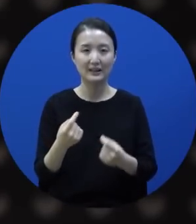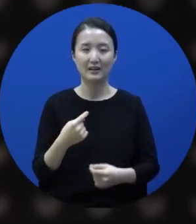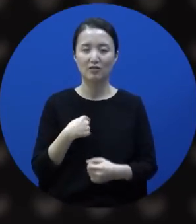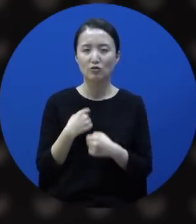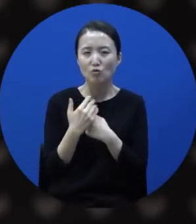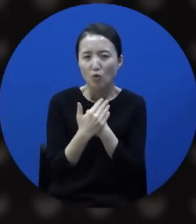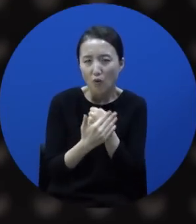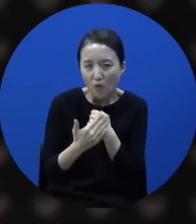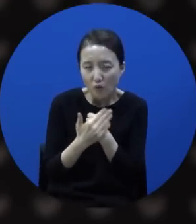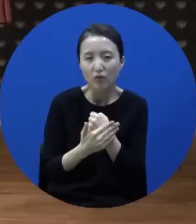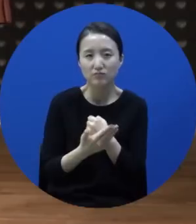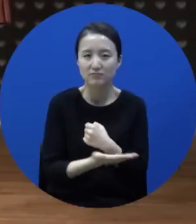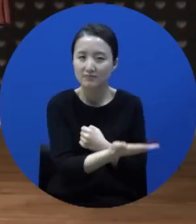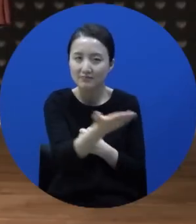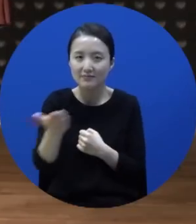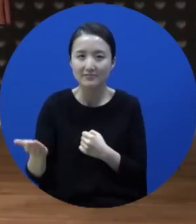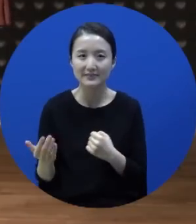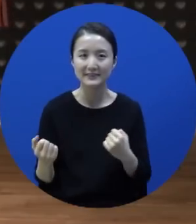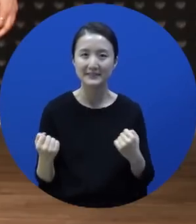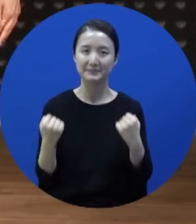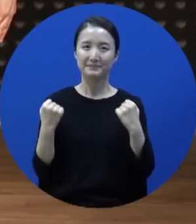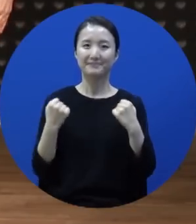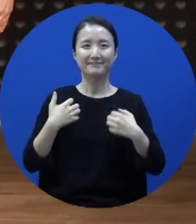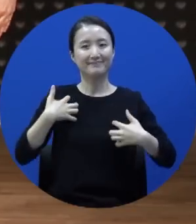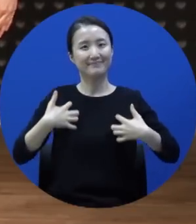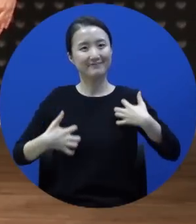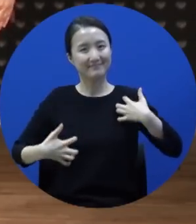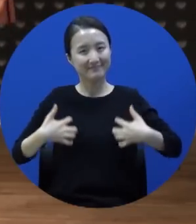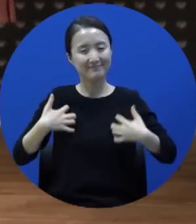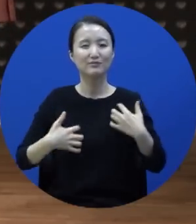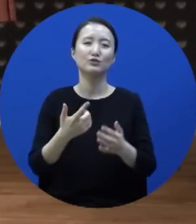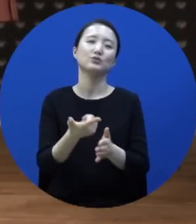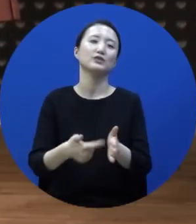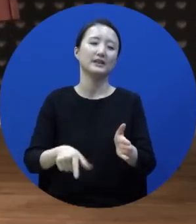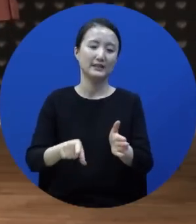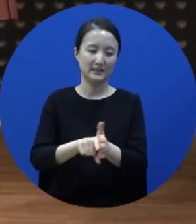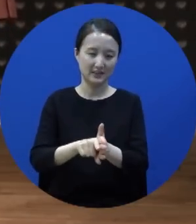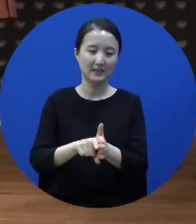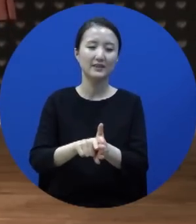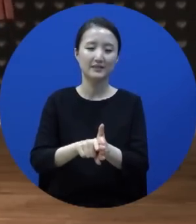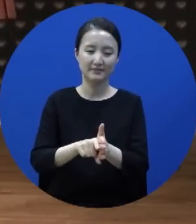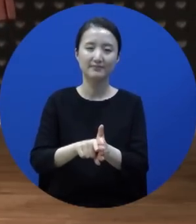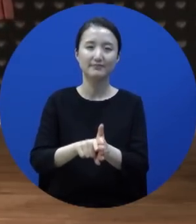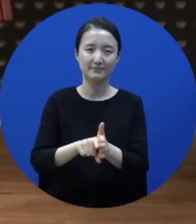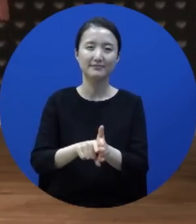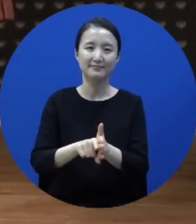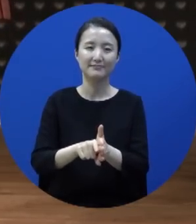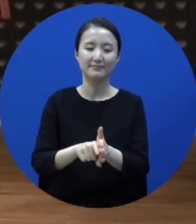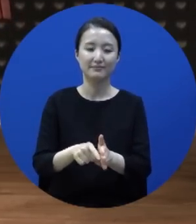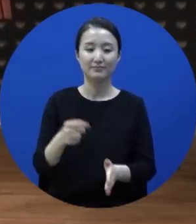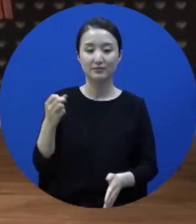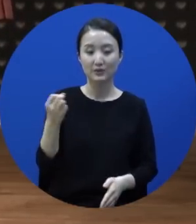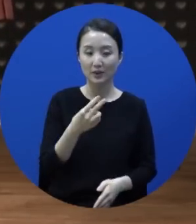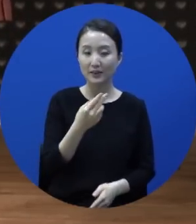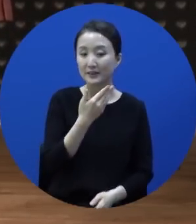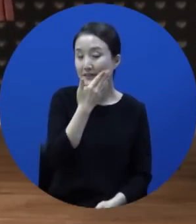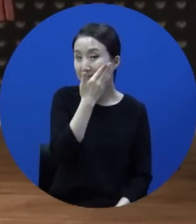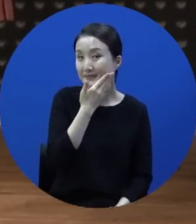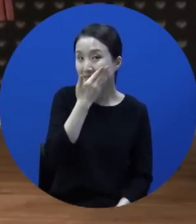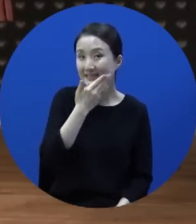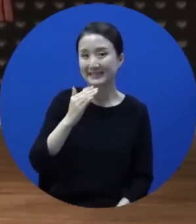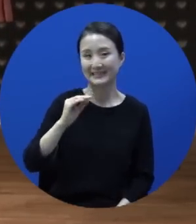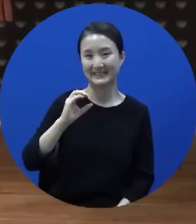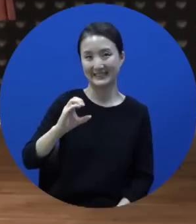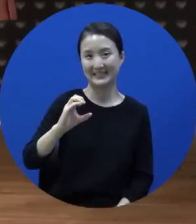만들었고 그 다음에 친절한 세인 씨의 C자를 알파벳 C라고 하면서 비타민 C, 네, 제가